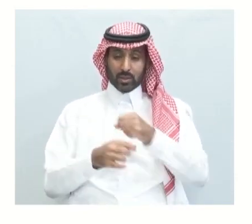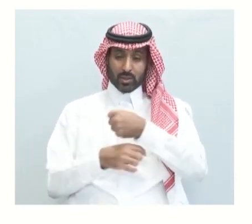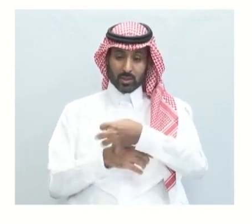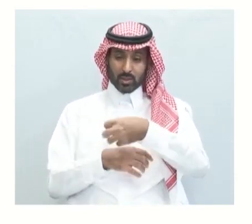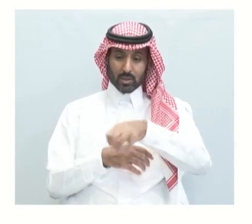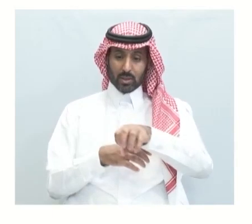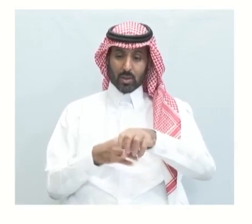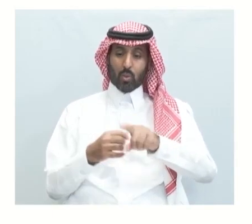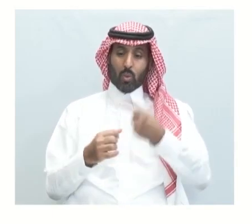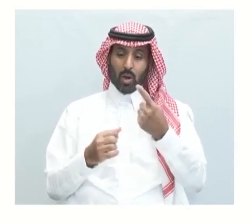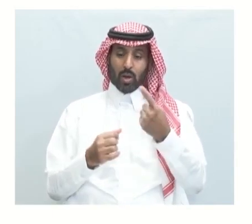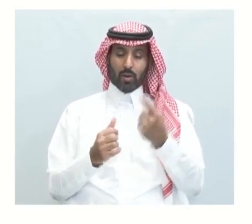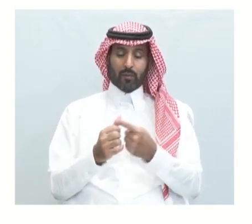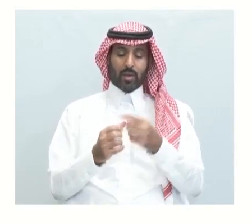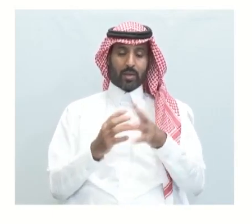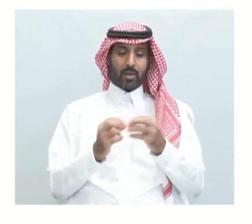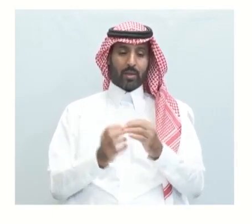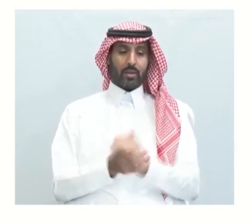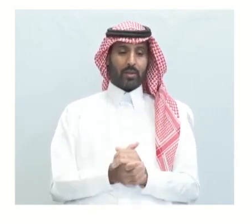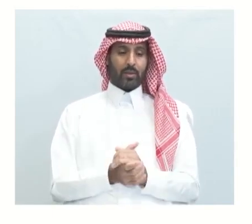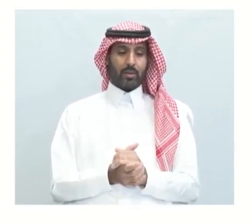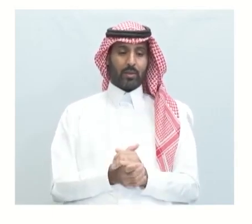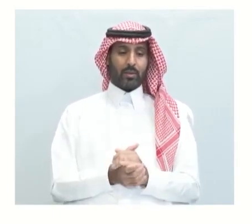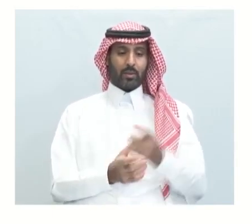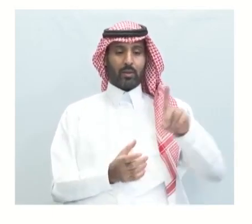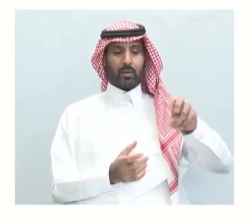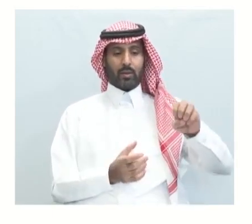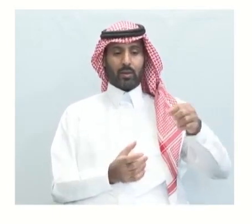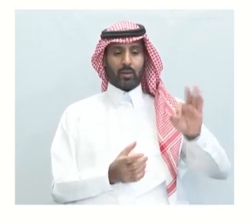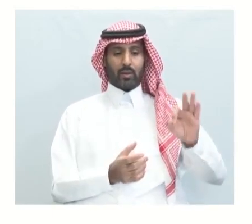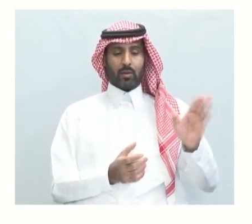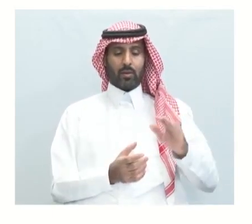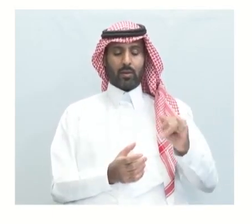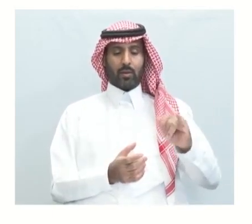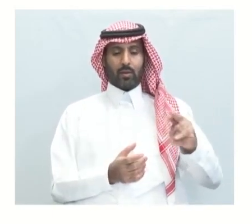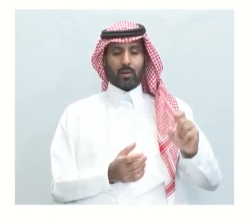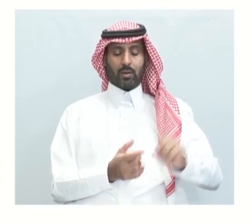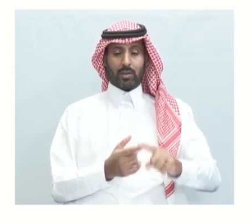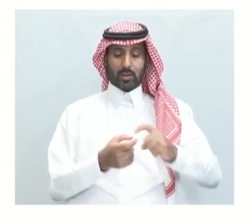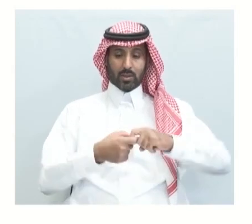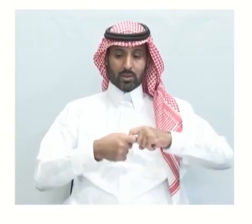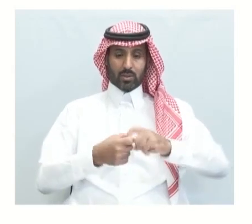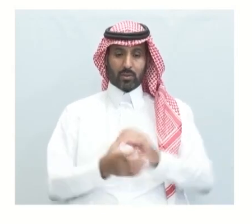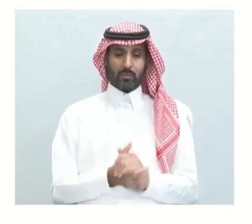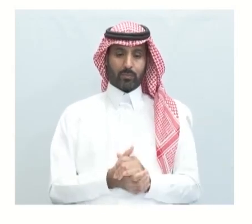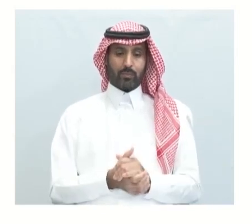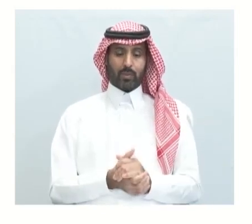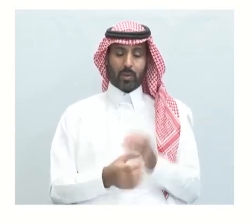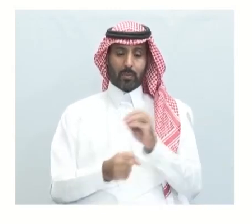عقده واحده في التعريف دفع اللي هو العقده لدينا